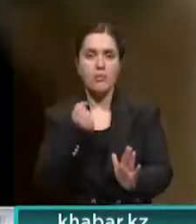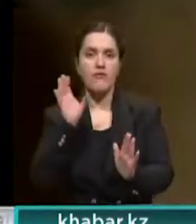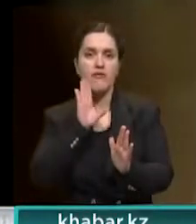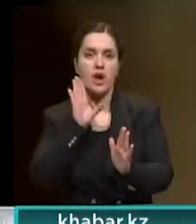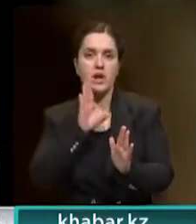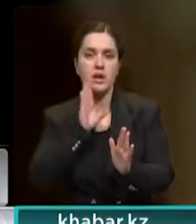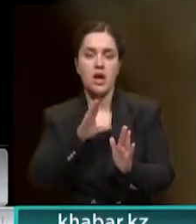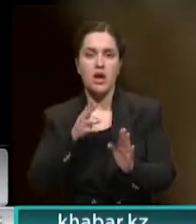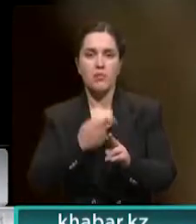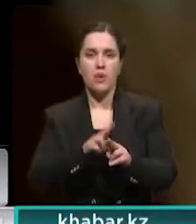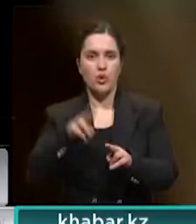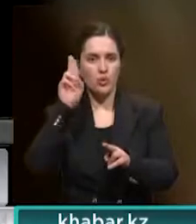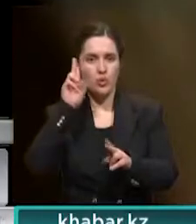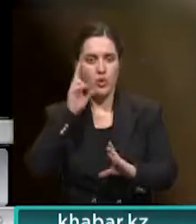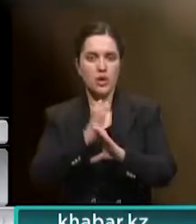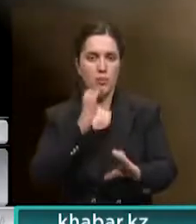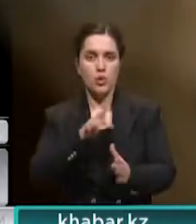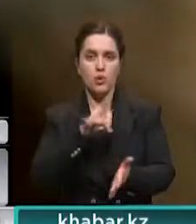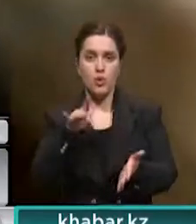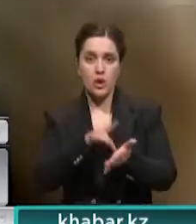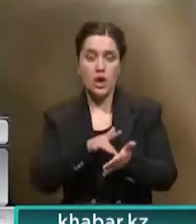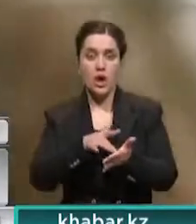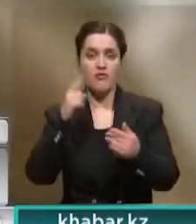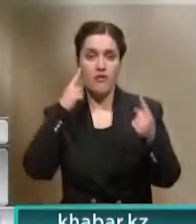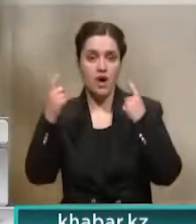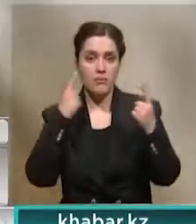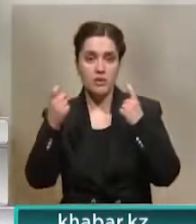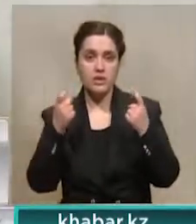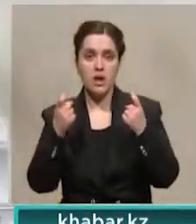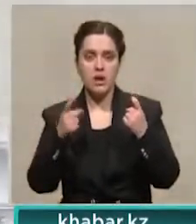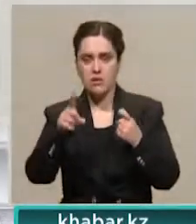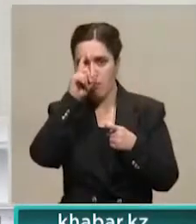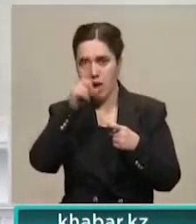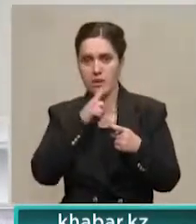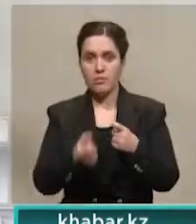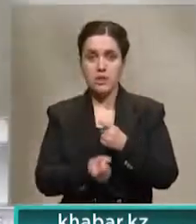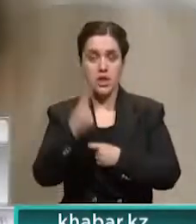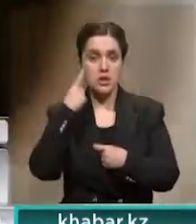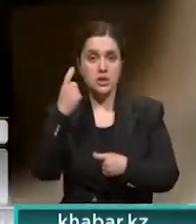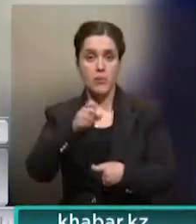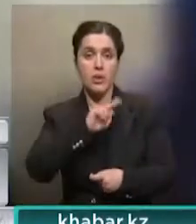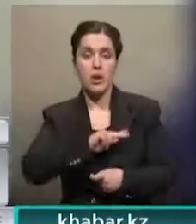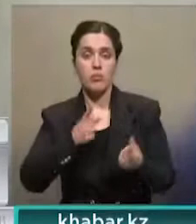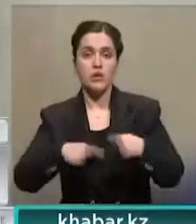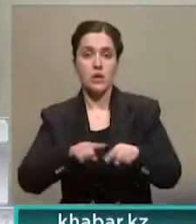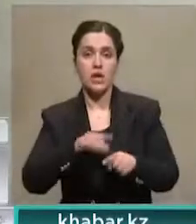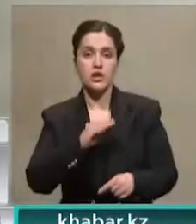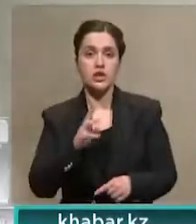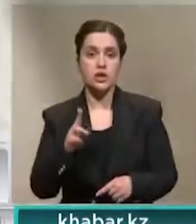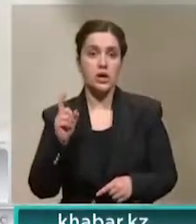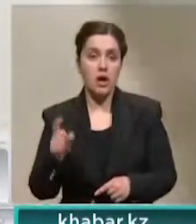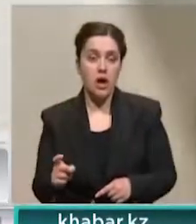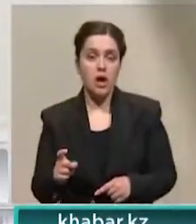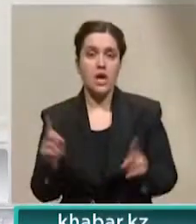пробы воды в ливневой канализации города. Информацию о веществе непонятного происхождения сообщили работники